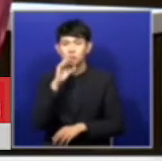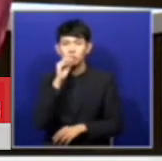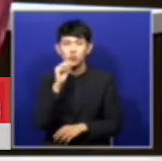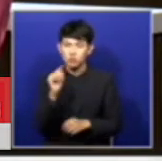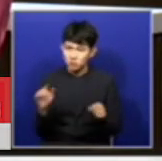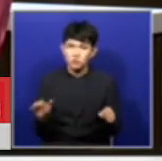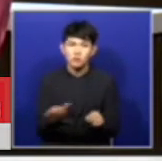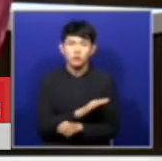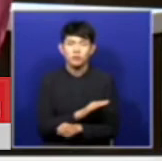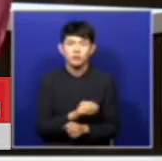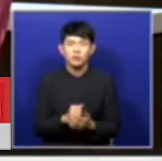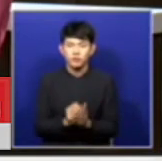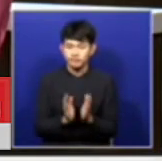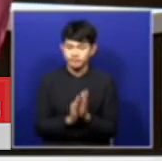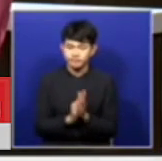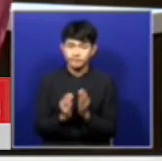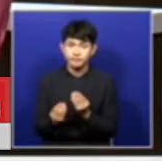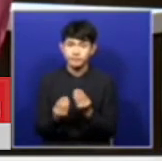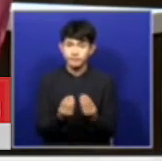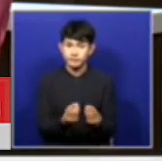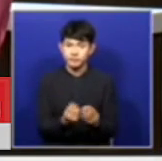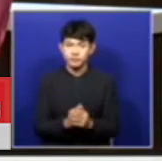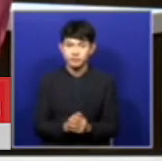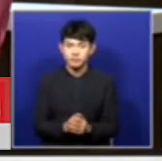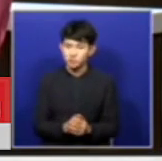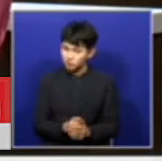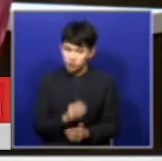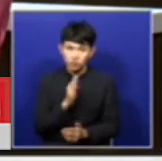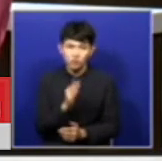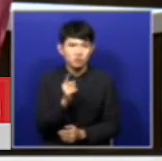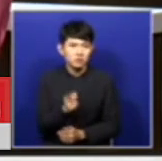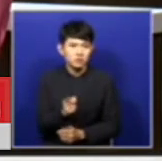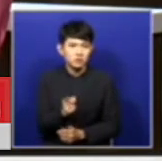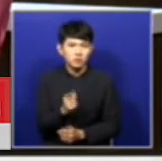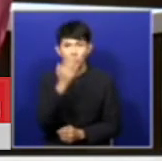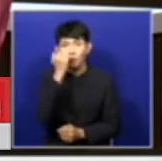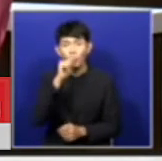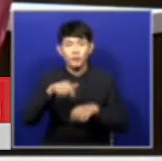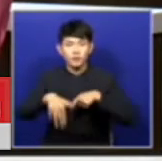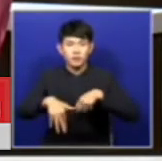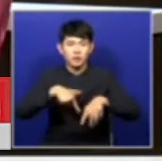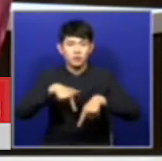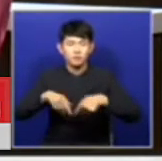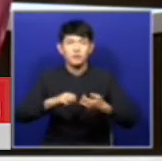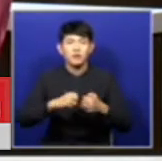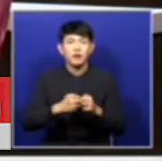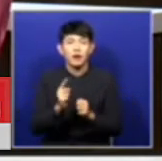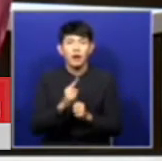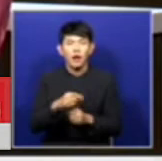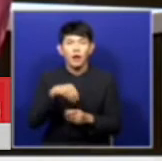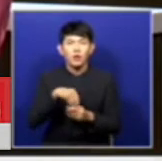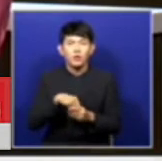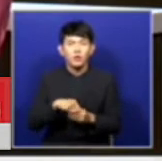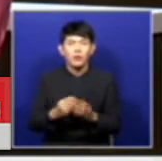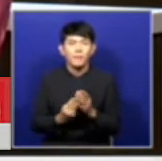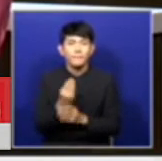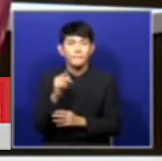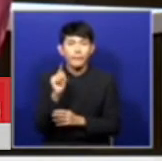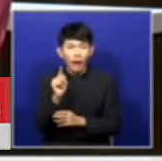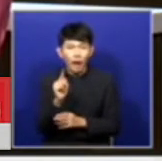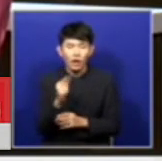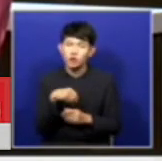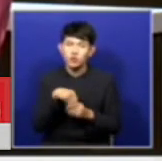ถ้วนนะครับผมชื่นชมและเป็นความจริงครับวันนี้เนี่ยพี่น้องประชาชนต้องอยู่กับป่าให้ได้อย่